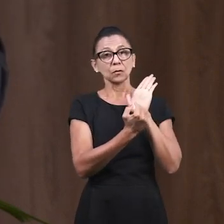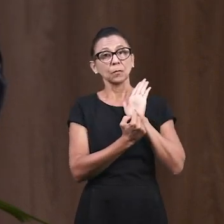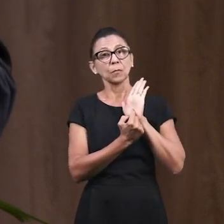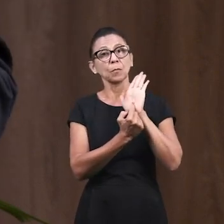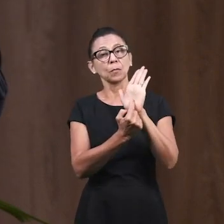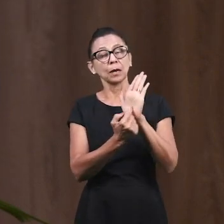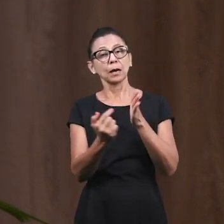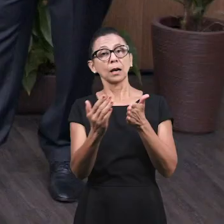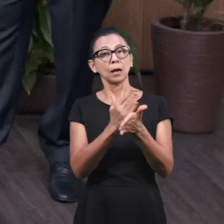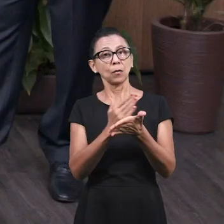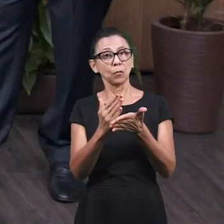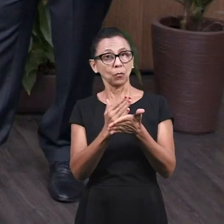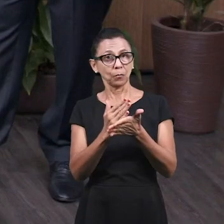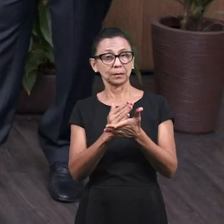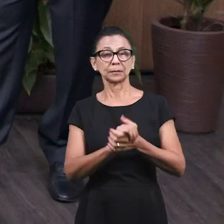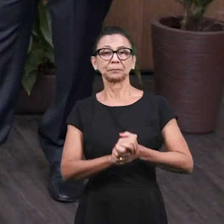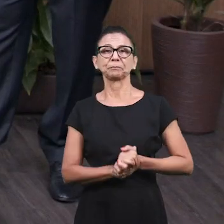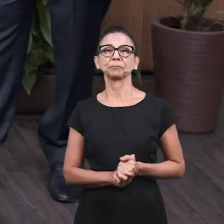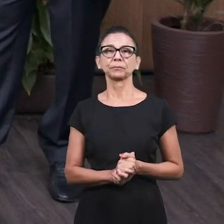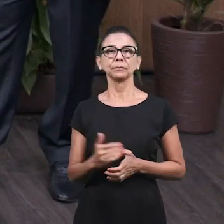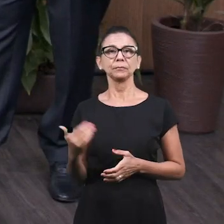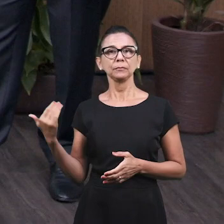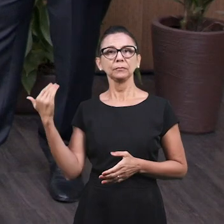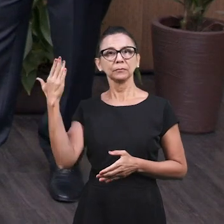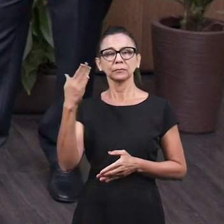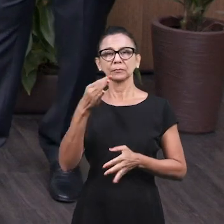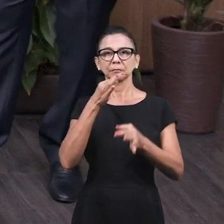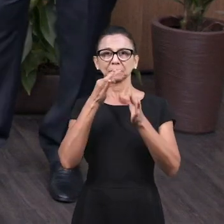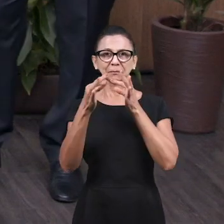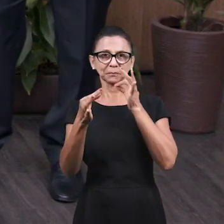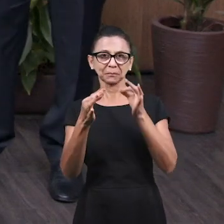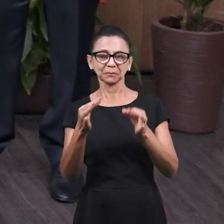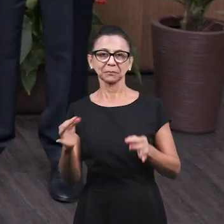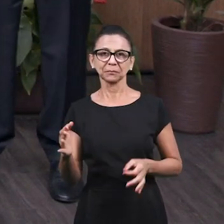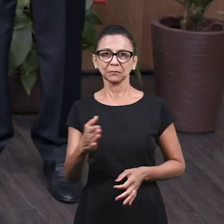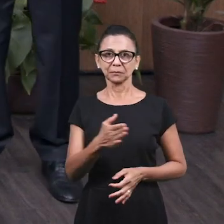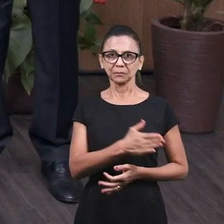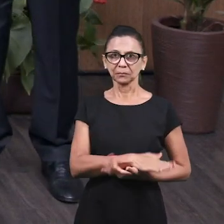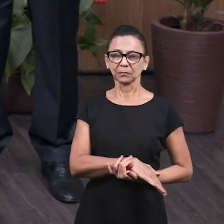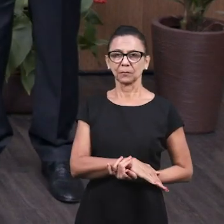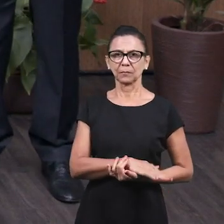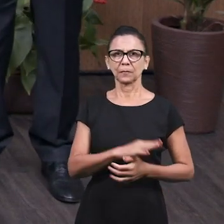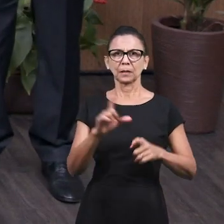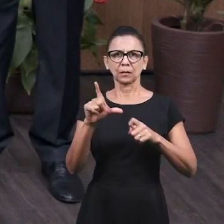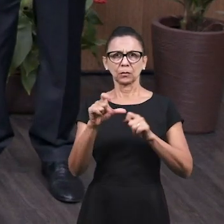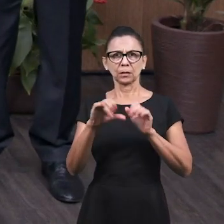ответов. И в течение нашей программы мы покажем вам некоторые из этих ответов.